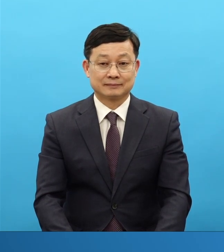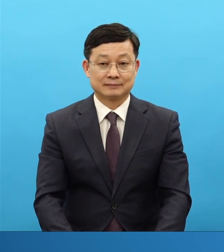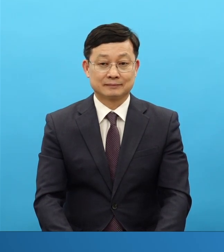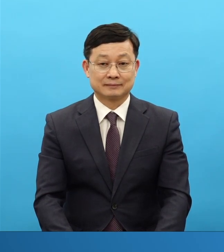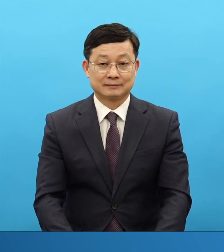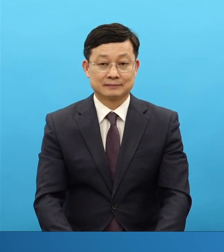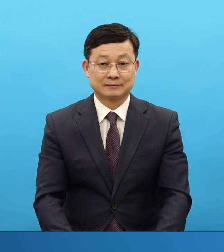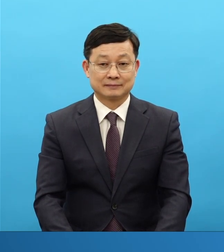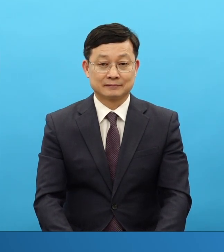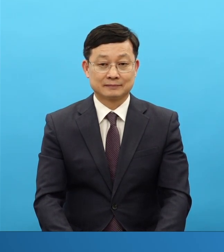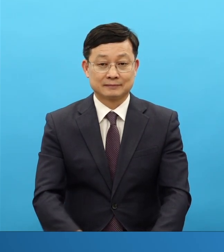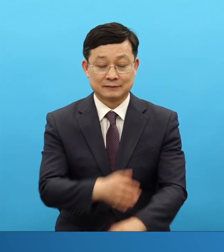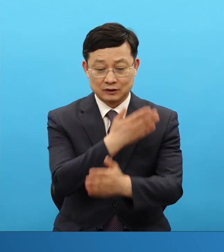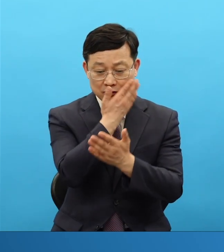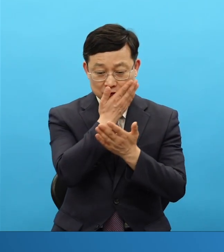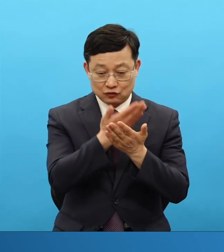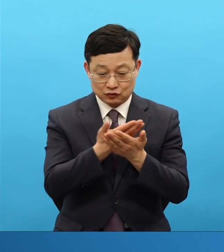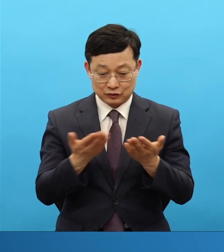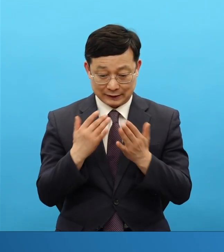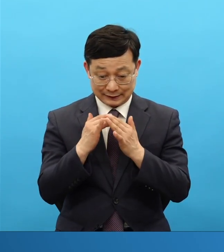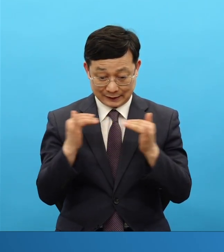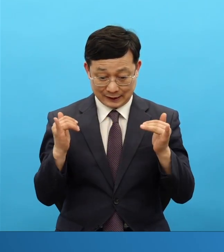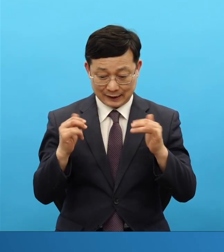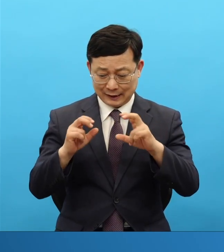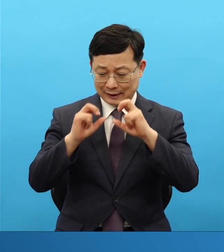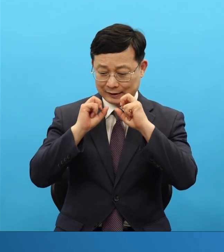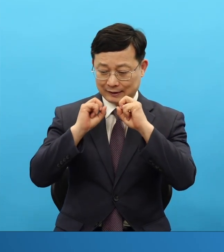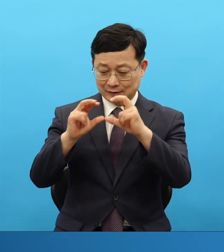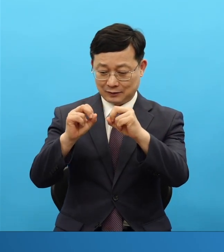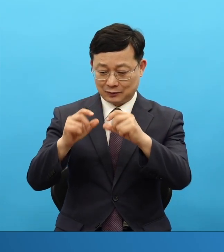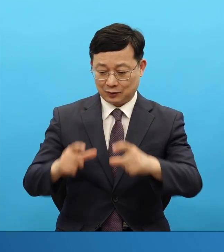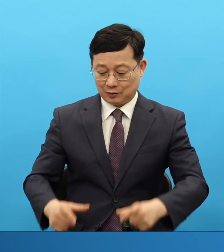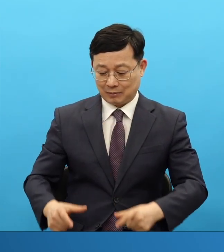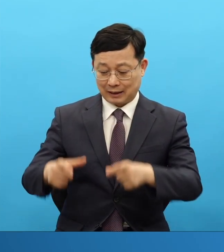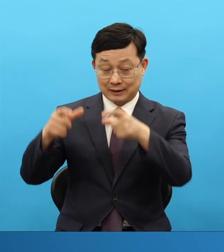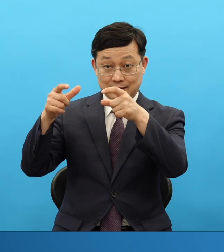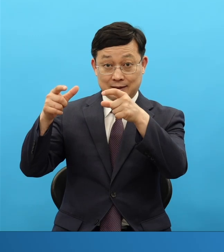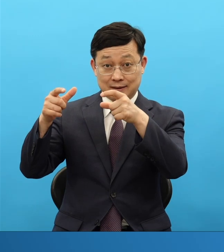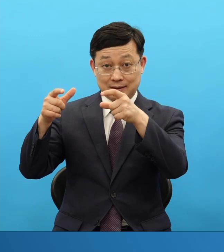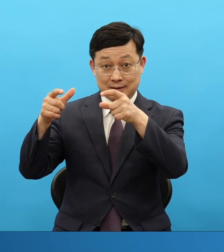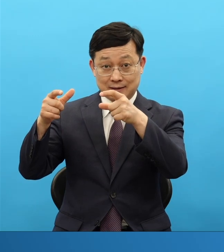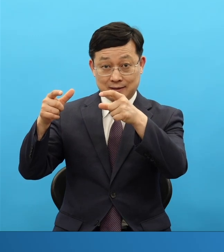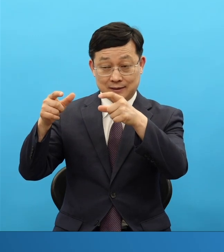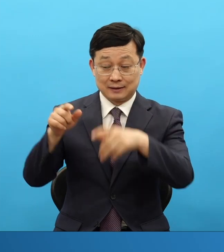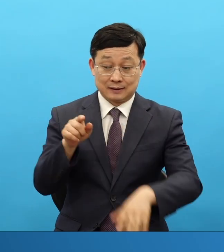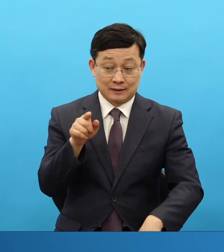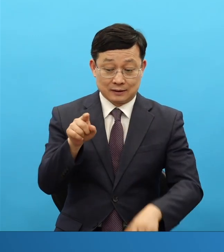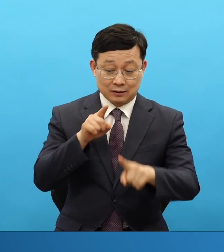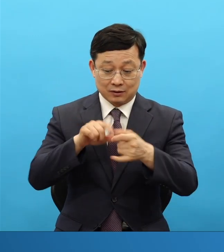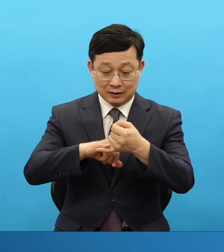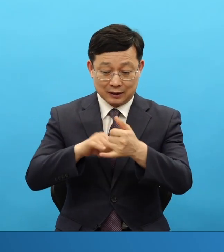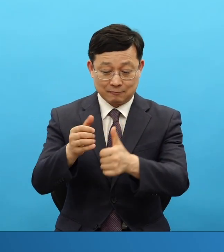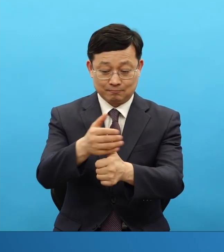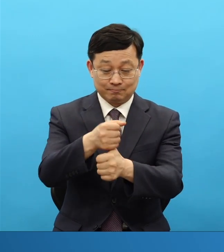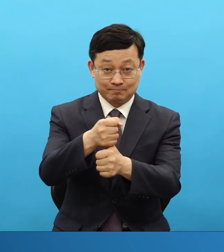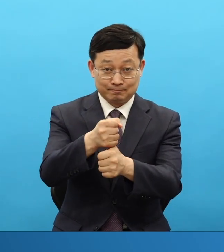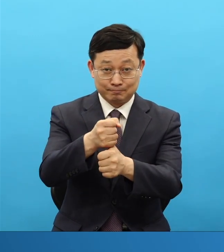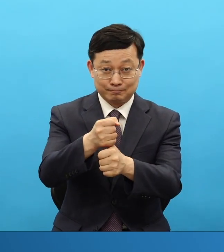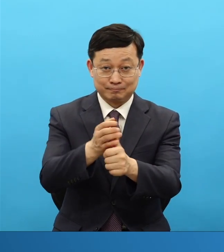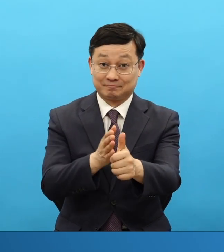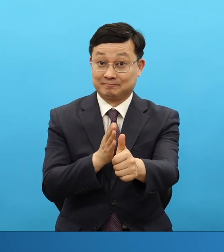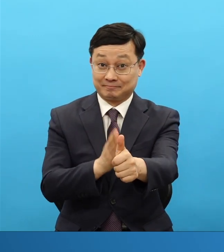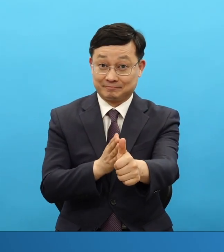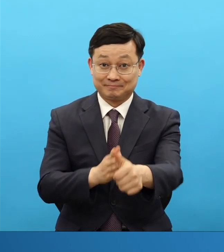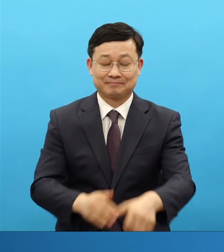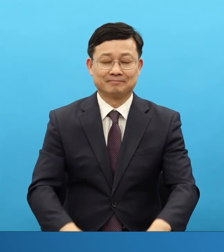중직자의 선교 망대입니다. and it's our church officer's missions partisan. 꼭 이 언약 가지고 계셔야 됩니다. And so you must have this